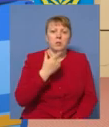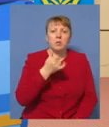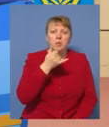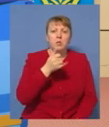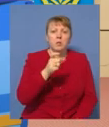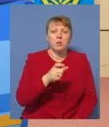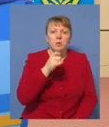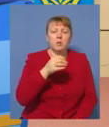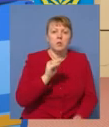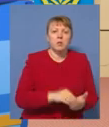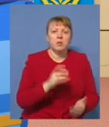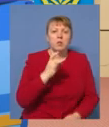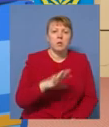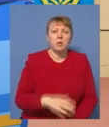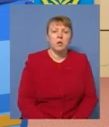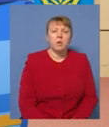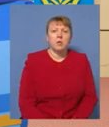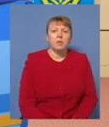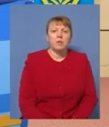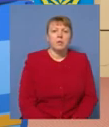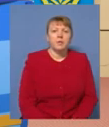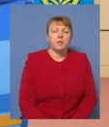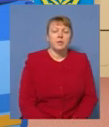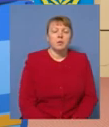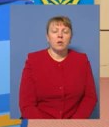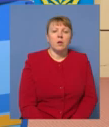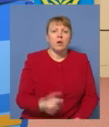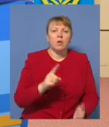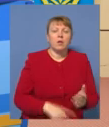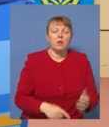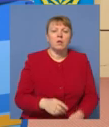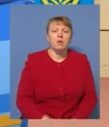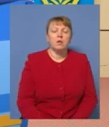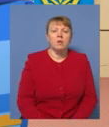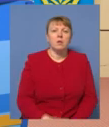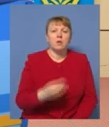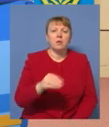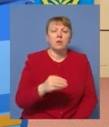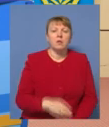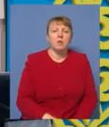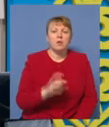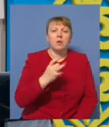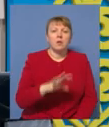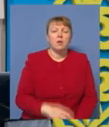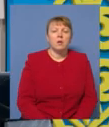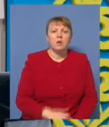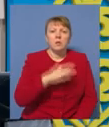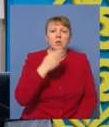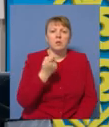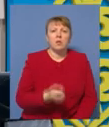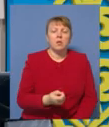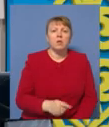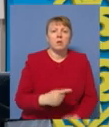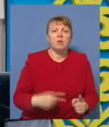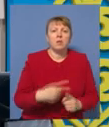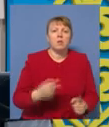разместить свой товар. Это на официальных сайтах все. То есть верить в то, что можно приобрести товар намного дешевле, в